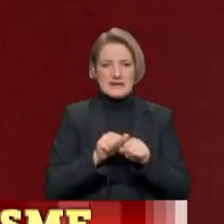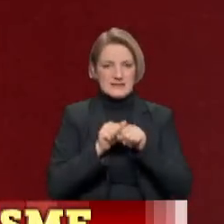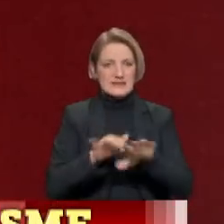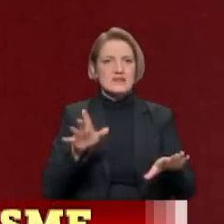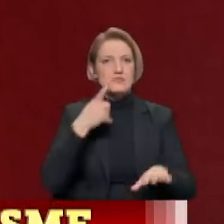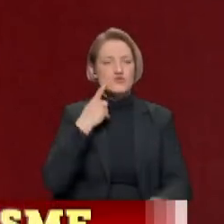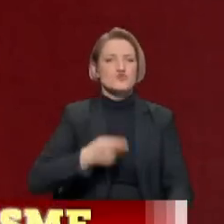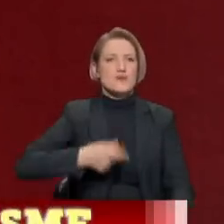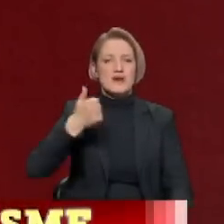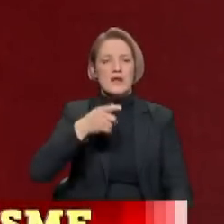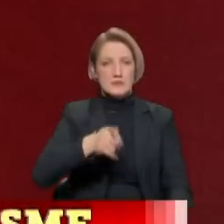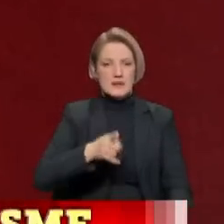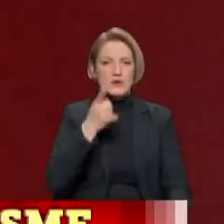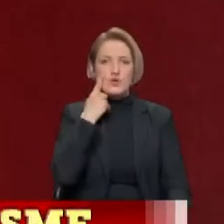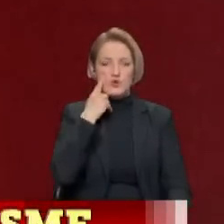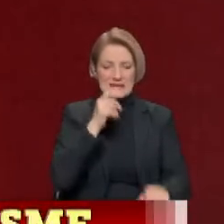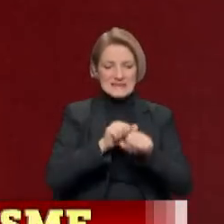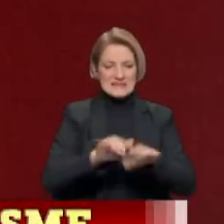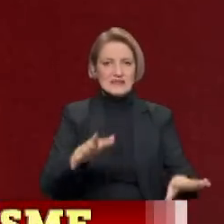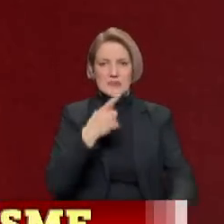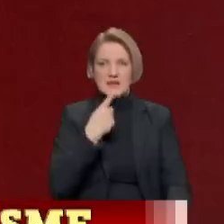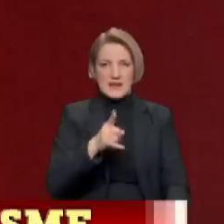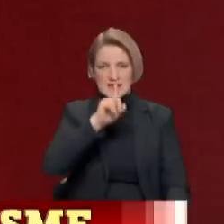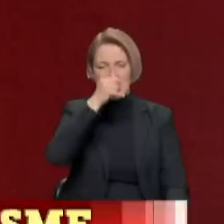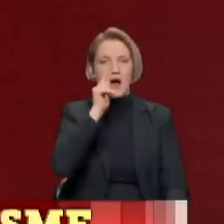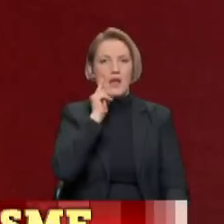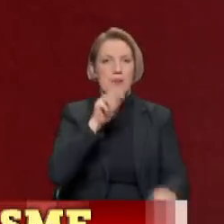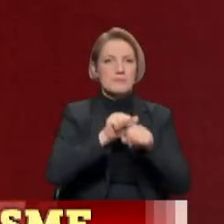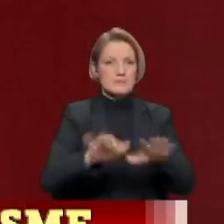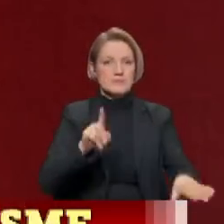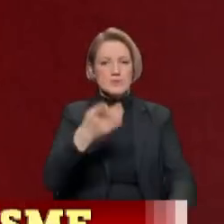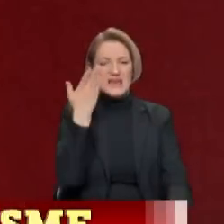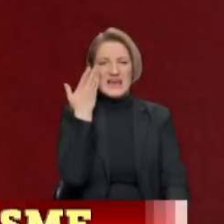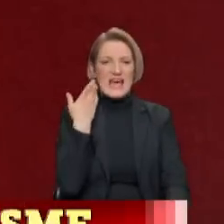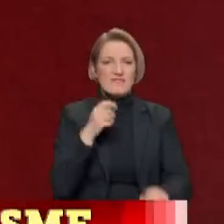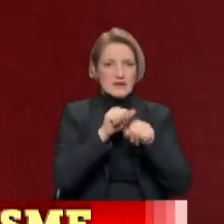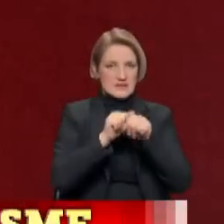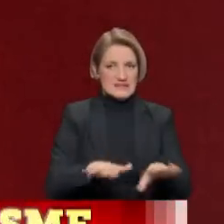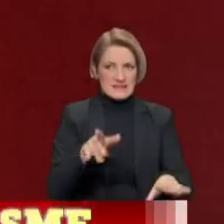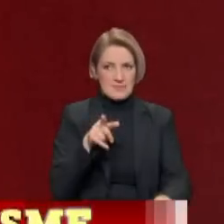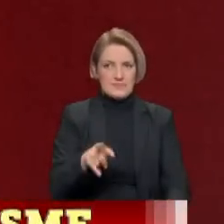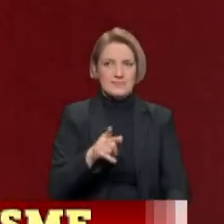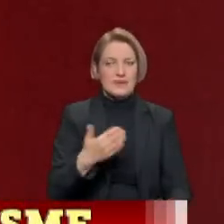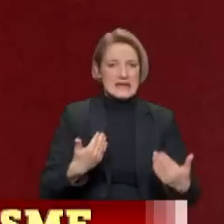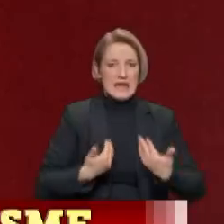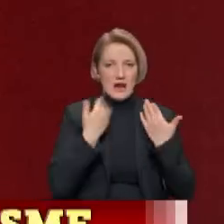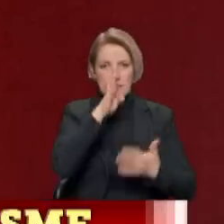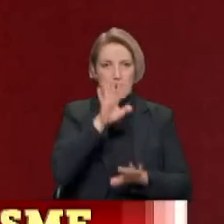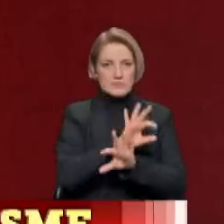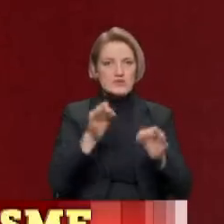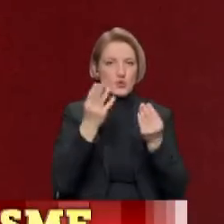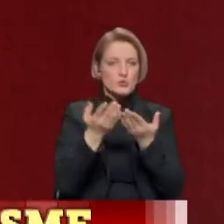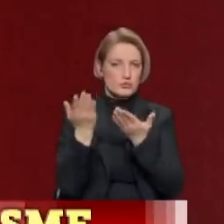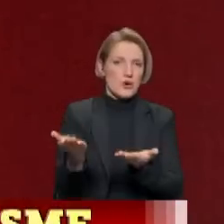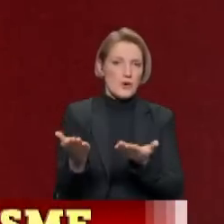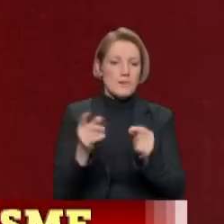bu Cumhurbaşkanlığı hükümet sistemi denen tek adam sisteminde, bu keyfi sistemde yargı bağımsız olabilir mi?